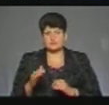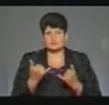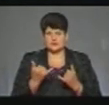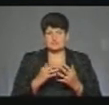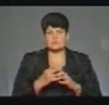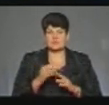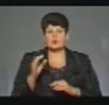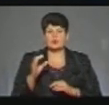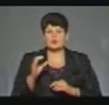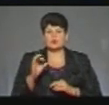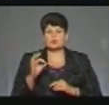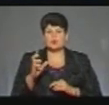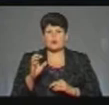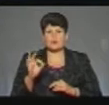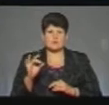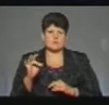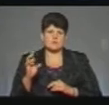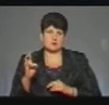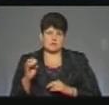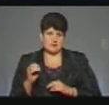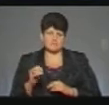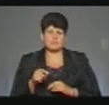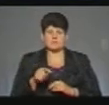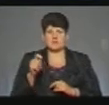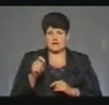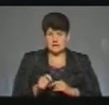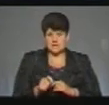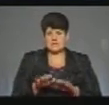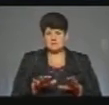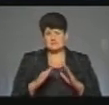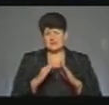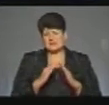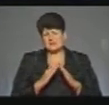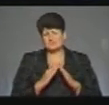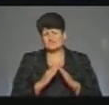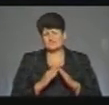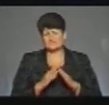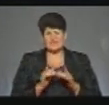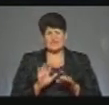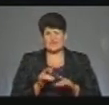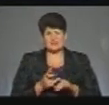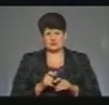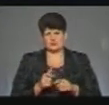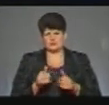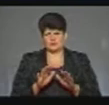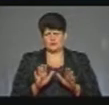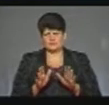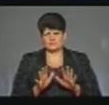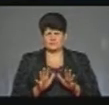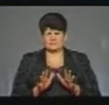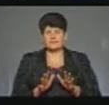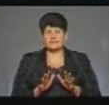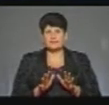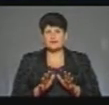Ми приїхали в Жуків, осіли на місце, в хатинку таку не вельми добру і не вельми